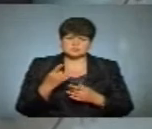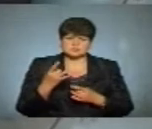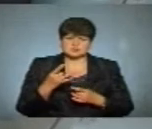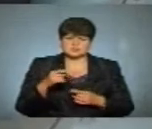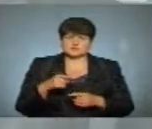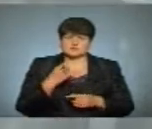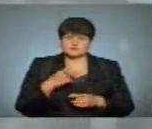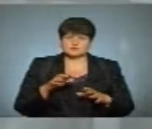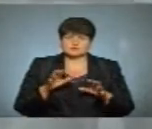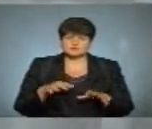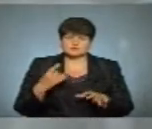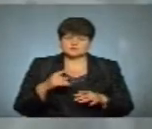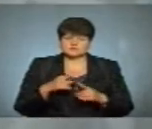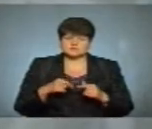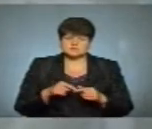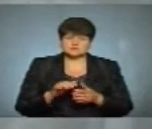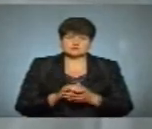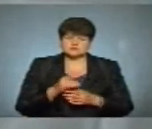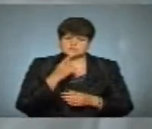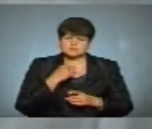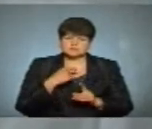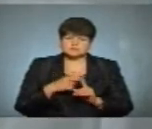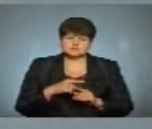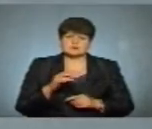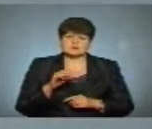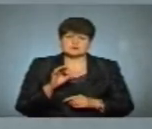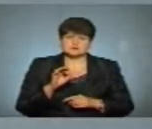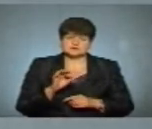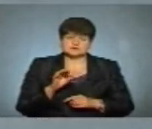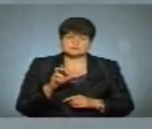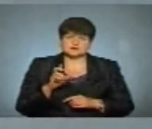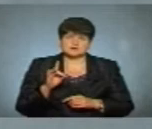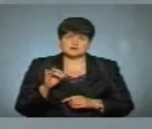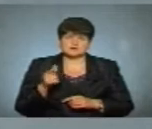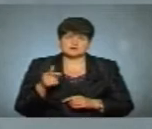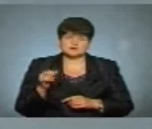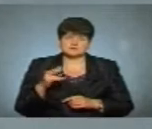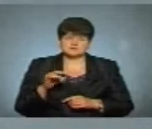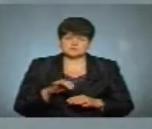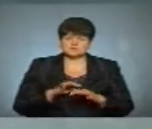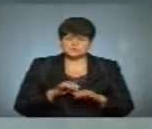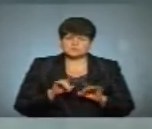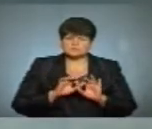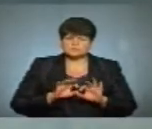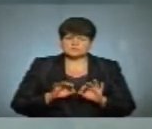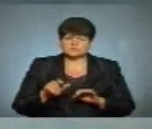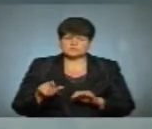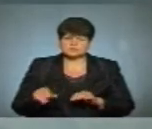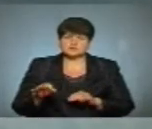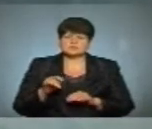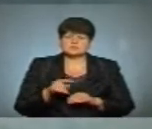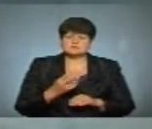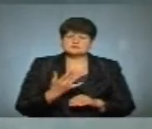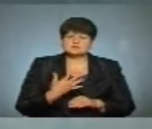голова обласної організації товариства «Червоного Христа» Олександра Бригадир. Проводять її, щоб проінформувати жителів області про те,